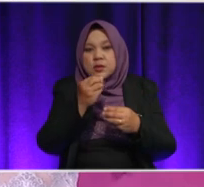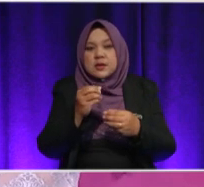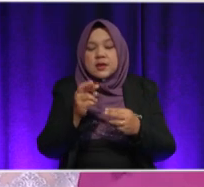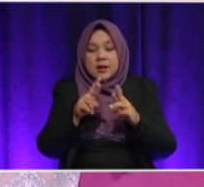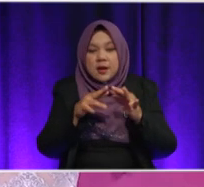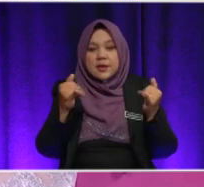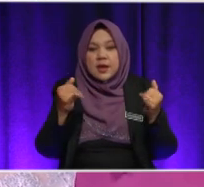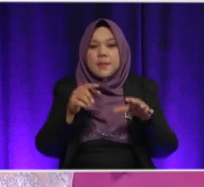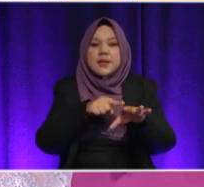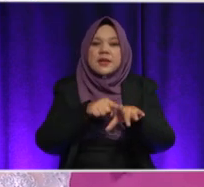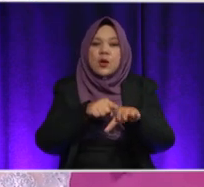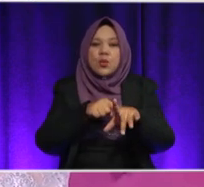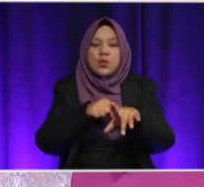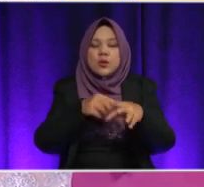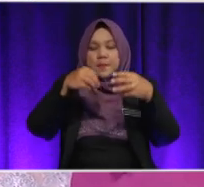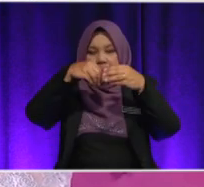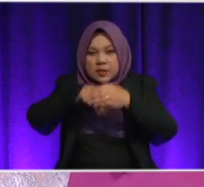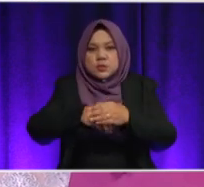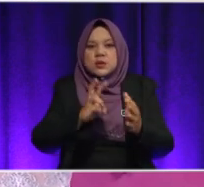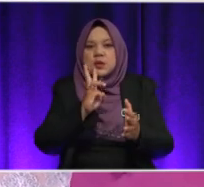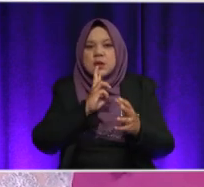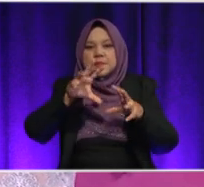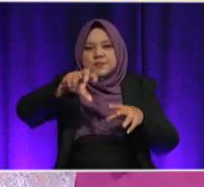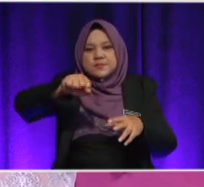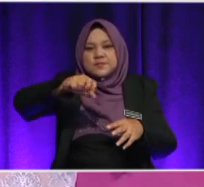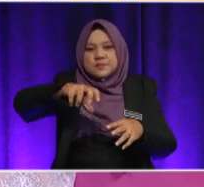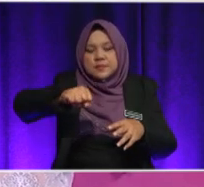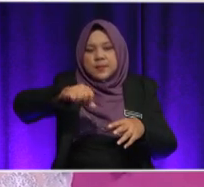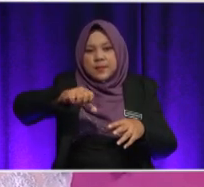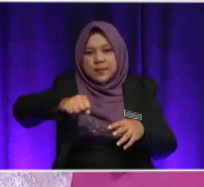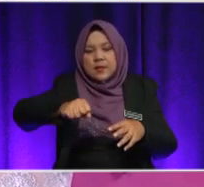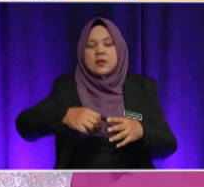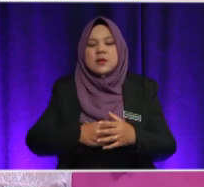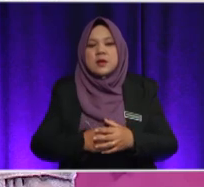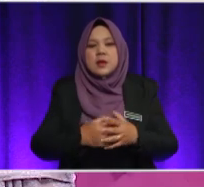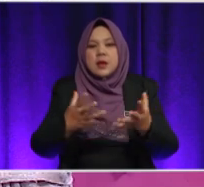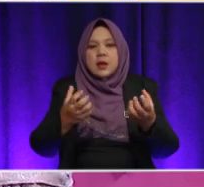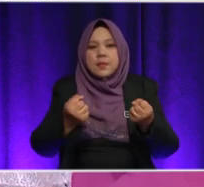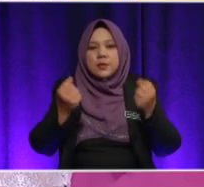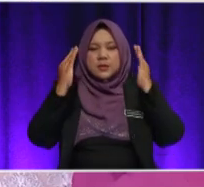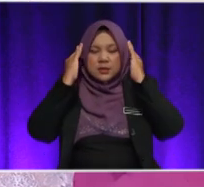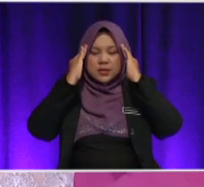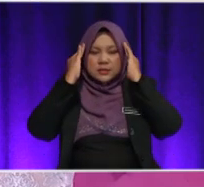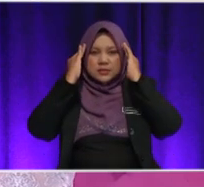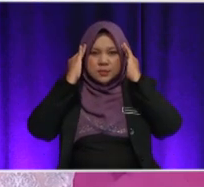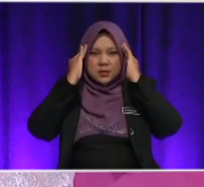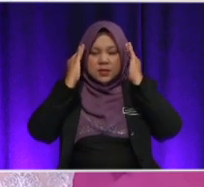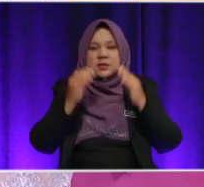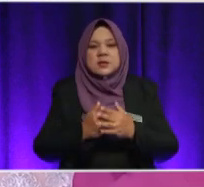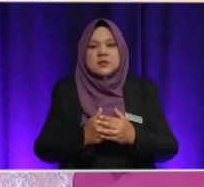ambil daun dia kita masukkan dalam air kita ramas-ramas sampai keluar lendir kita ambil dan kita Letakkan dekat kepala